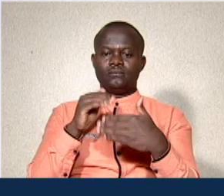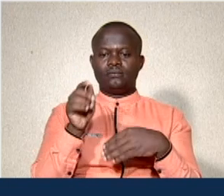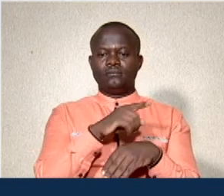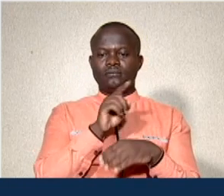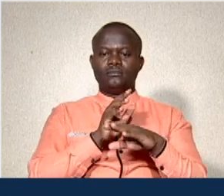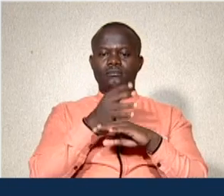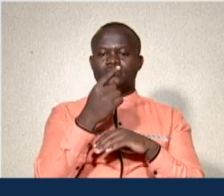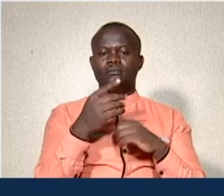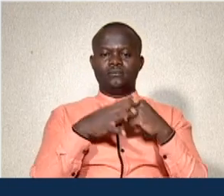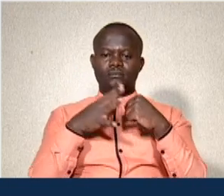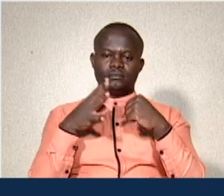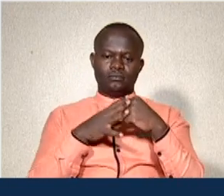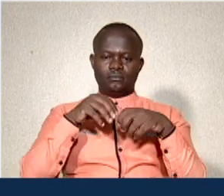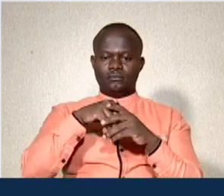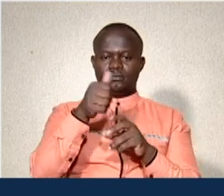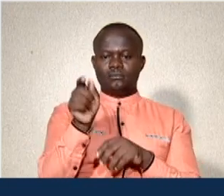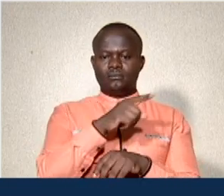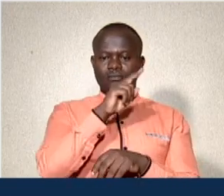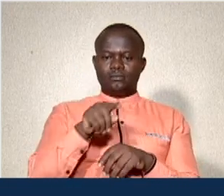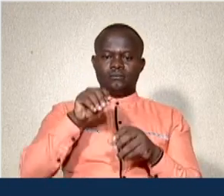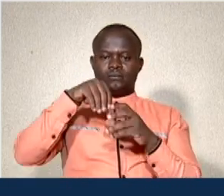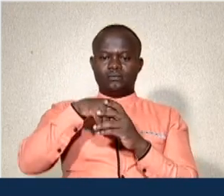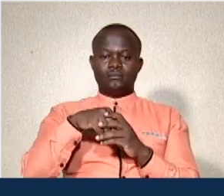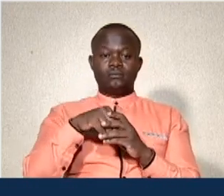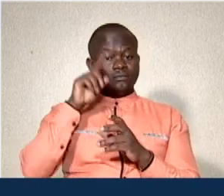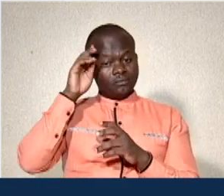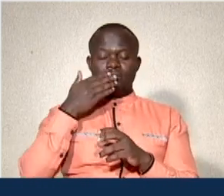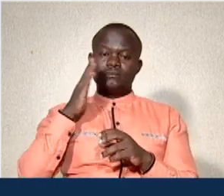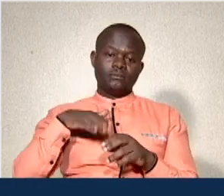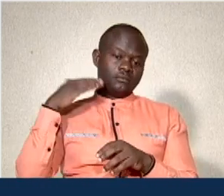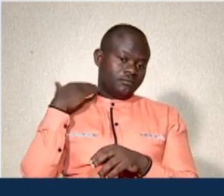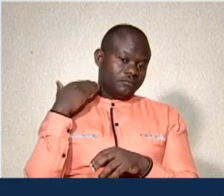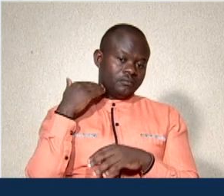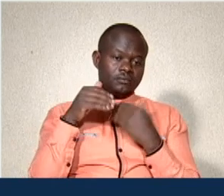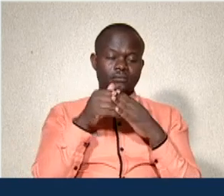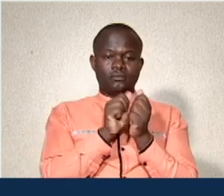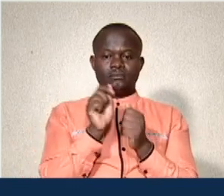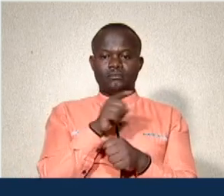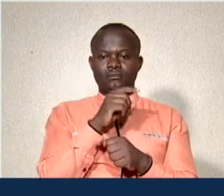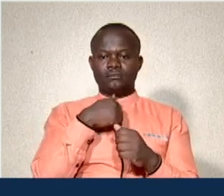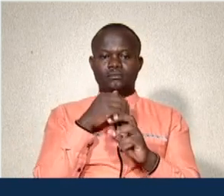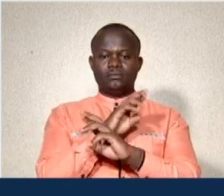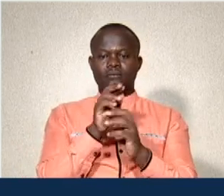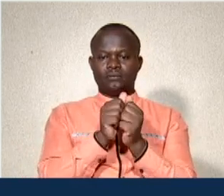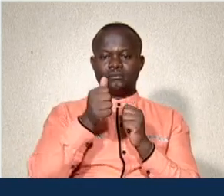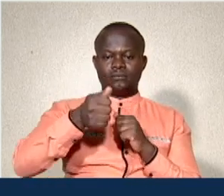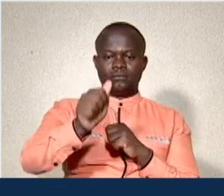ibyaha 199. Muri ibyo byaha harimo iby'ingengabitekerezo ya jenoside n'ibyaha bifitanye isano nayo